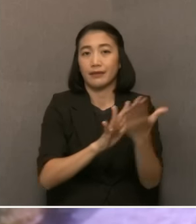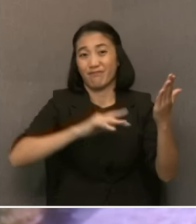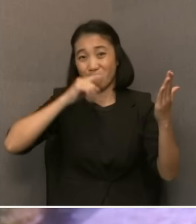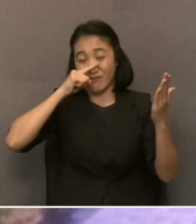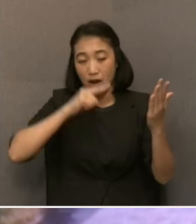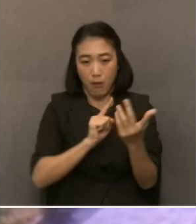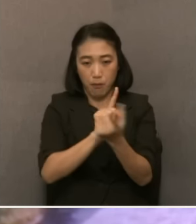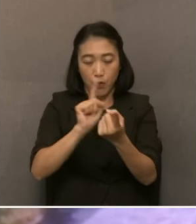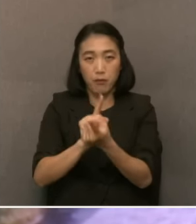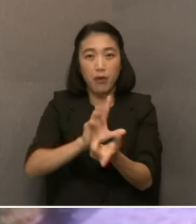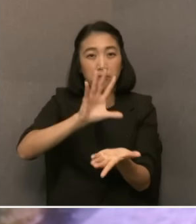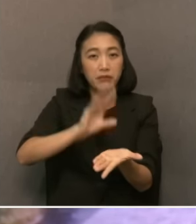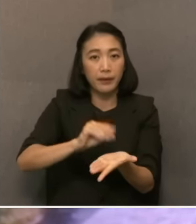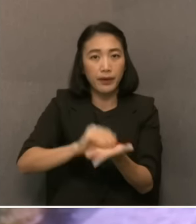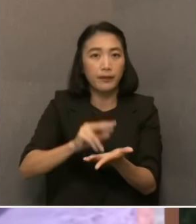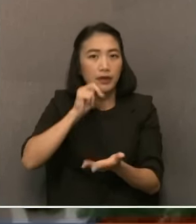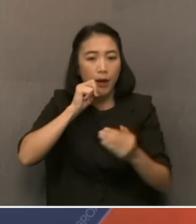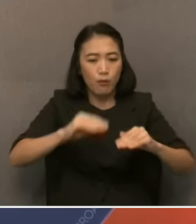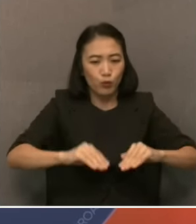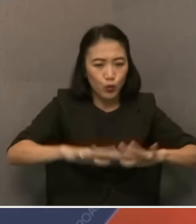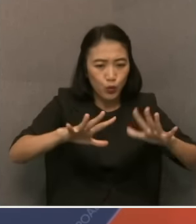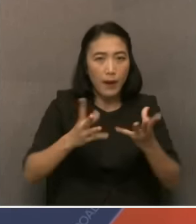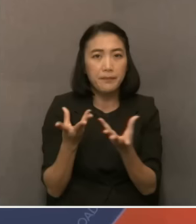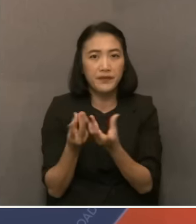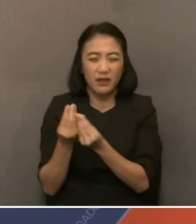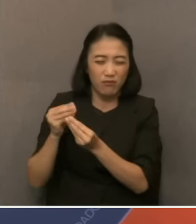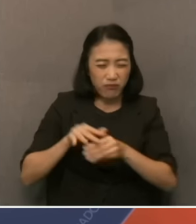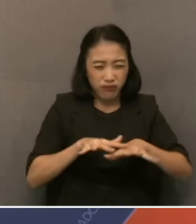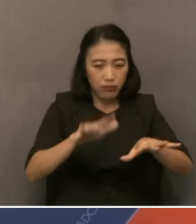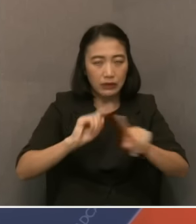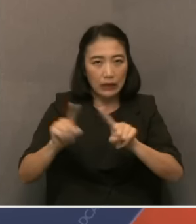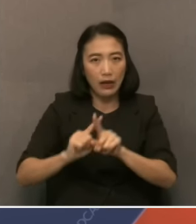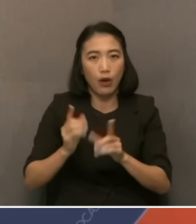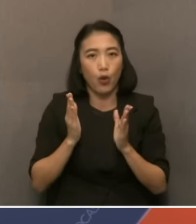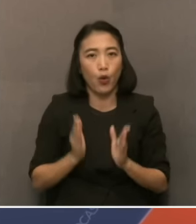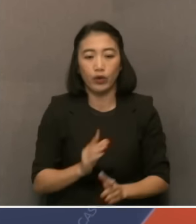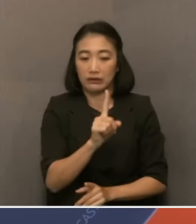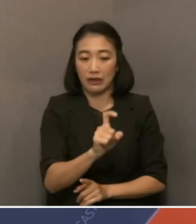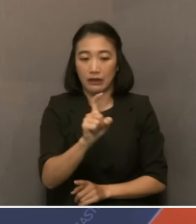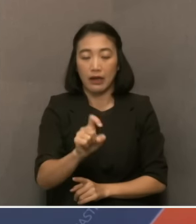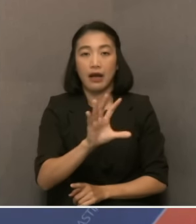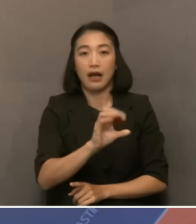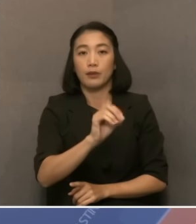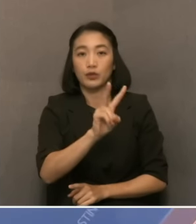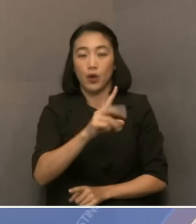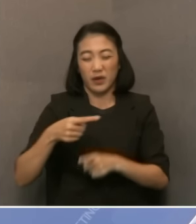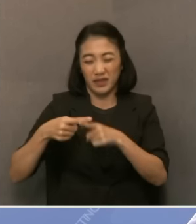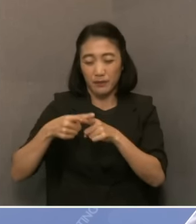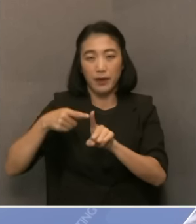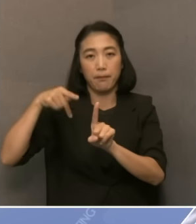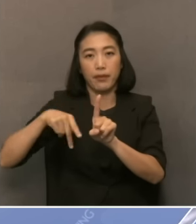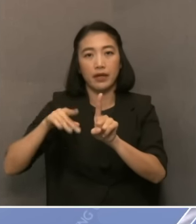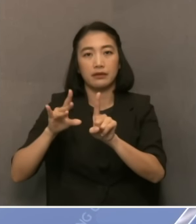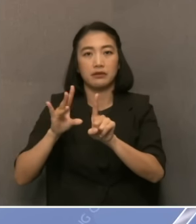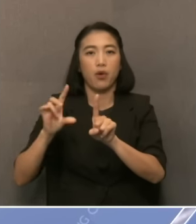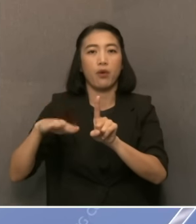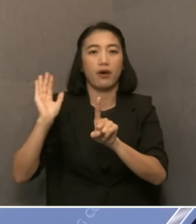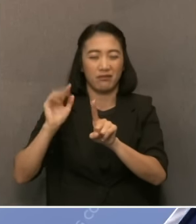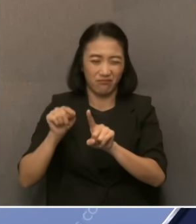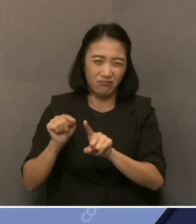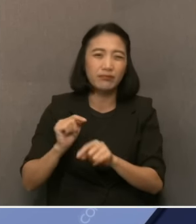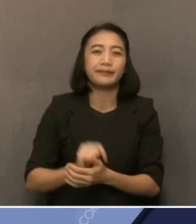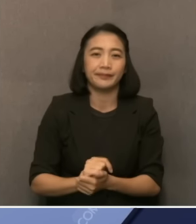จากน้ำท่วมดินโคลนถล่มแล้วก็วาตภัยนะคะ 52คนนะคะและบาดเจ็บอีกมากกว่า 1,700คนค่ะนอกเหนือไปจากนั้นจาก